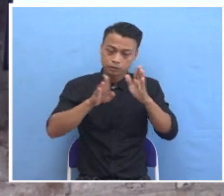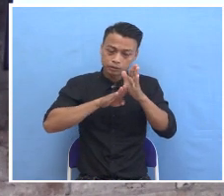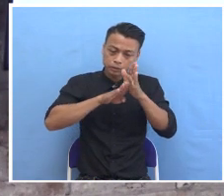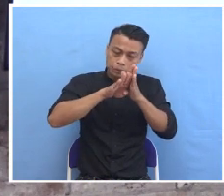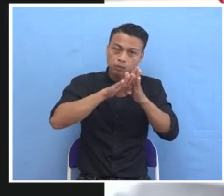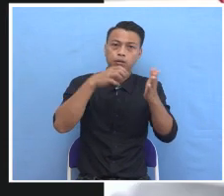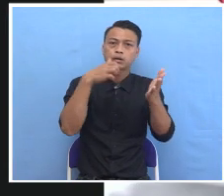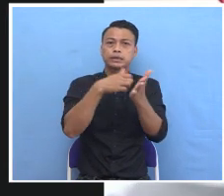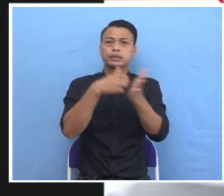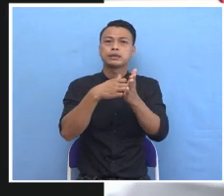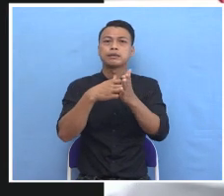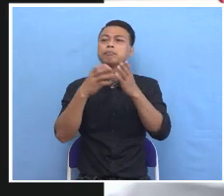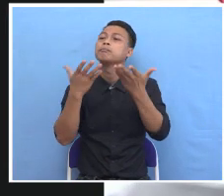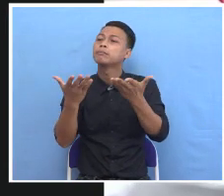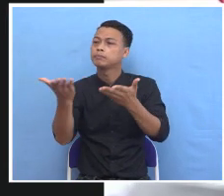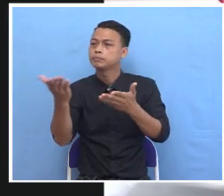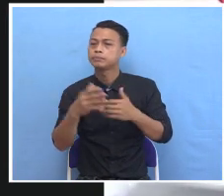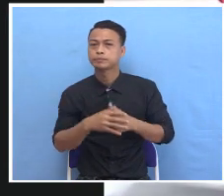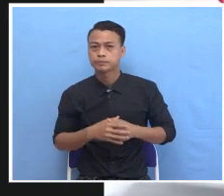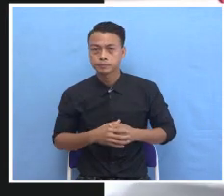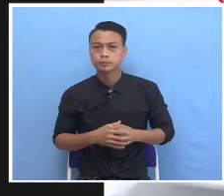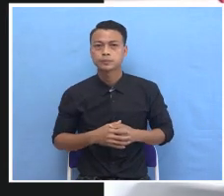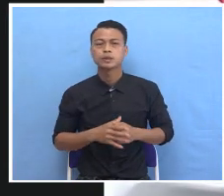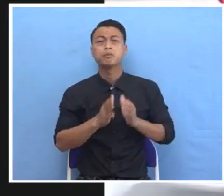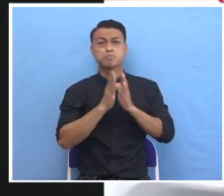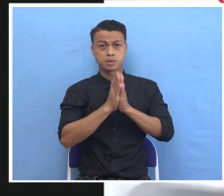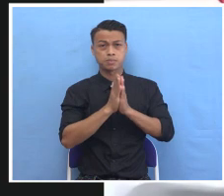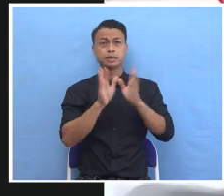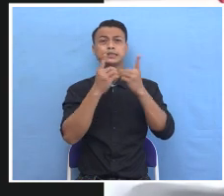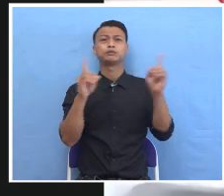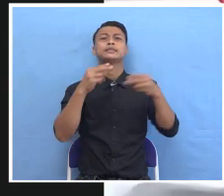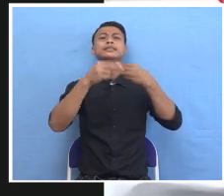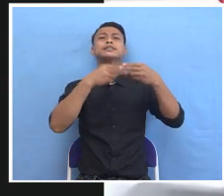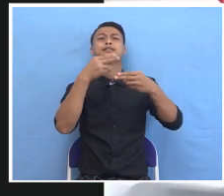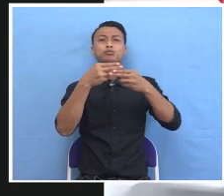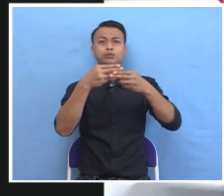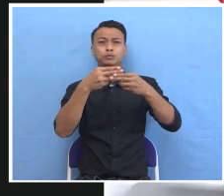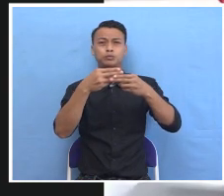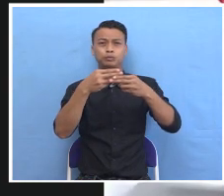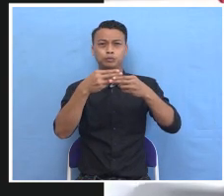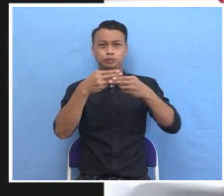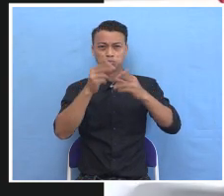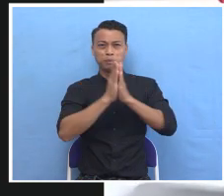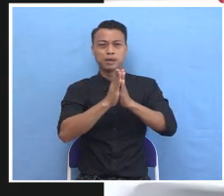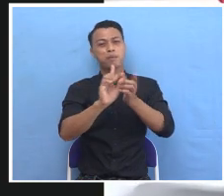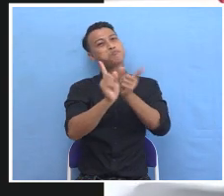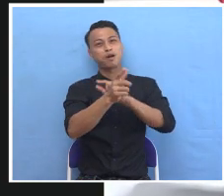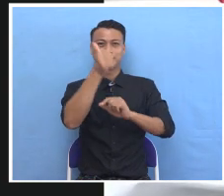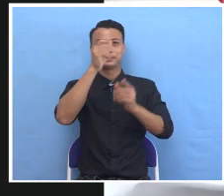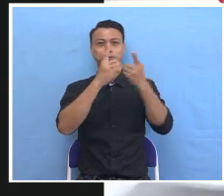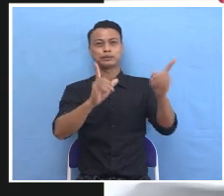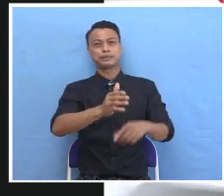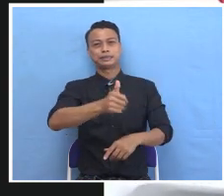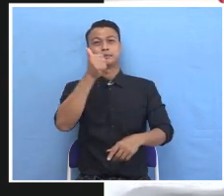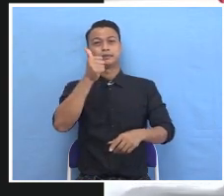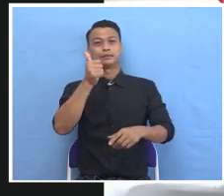ဘာလဲပေါ့ ဒီကျွန်တော်တို့ကဒါဒီမိုကရေစီယဉ်ကျေးမှုလို့ပဲဘလောက်ပဲပြောကျွန်တော်တို့မှာဒါပရစ်ထရစ်ယဉ်ကျေးမှုအ